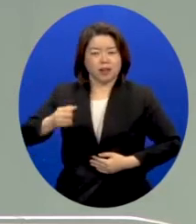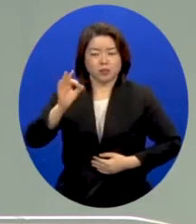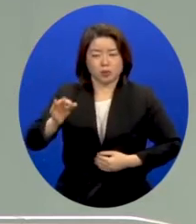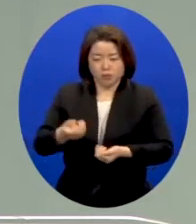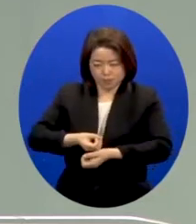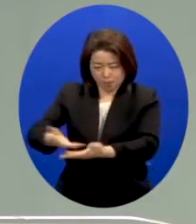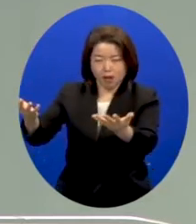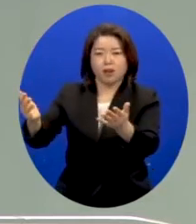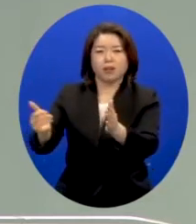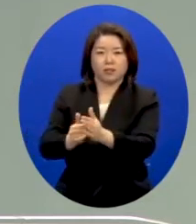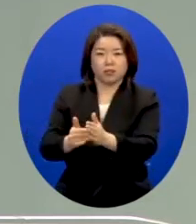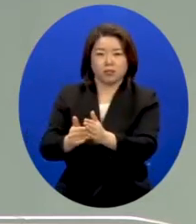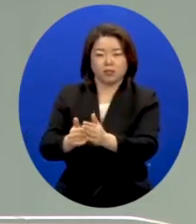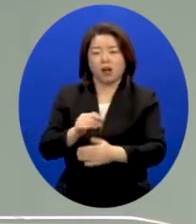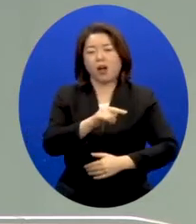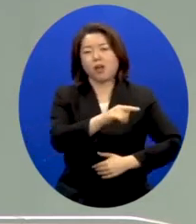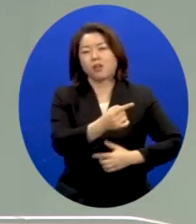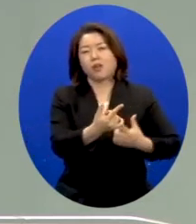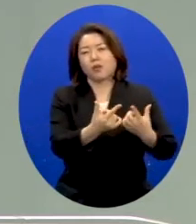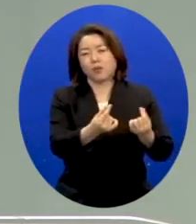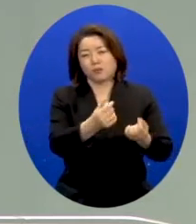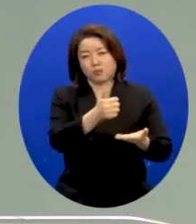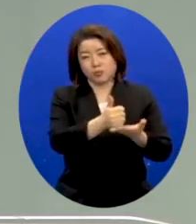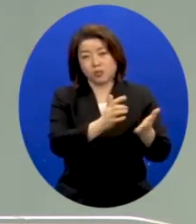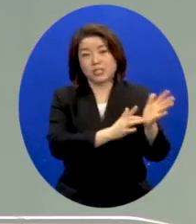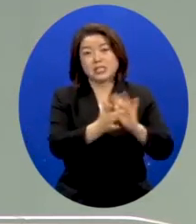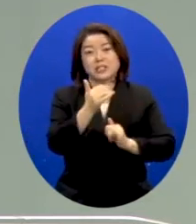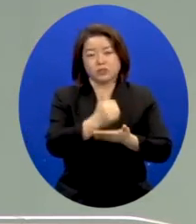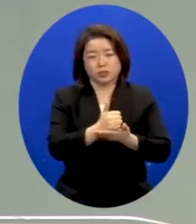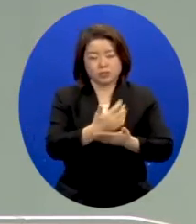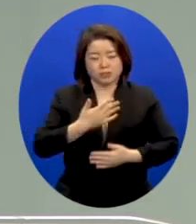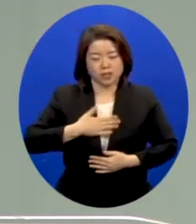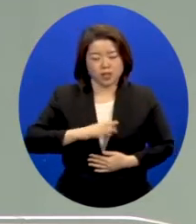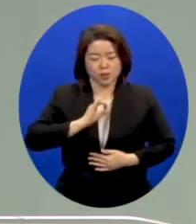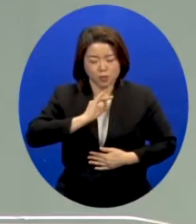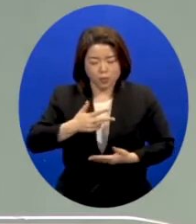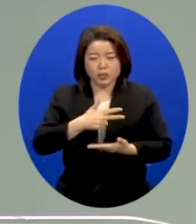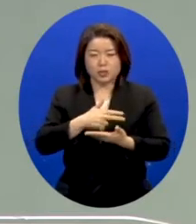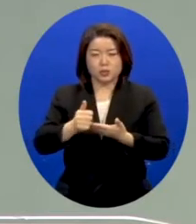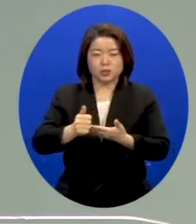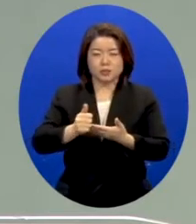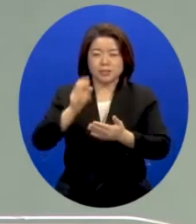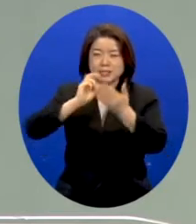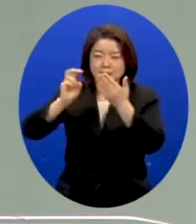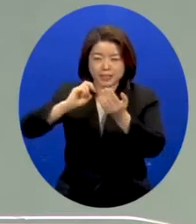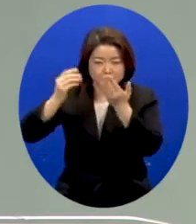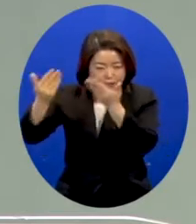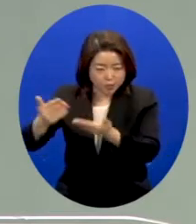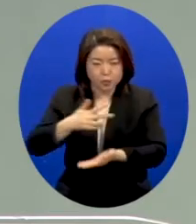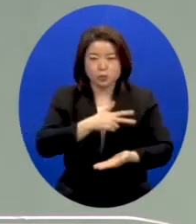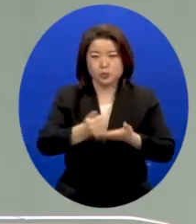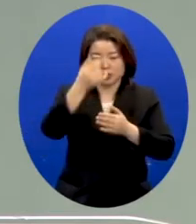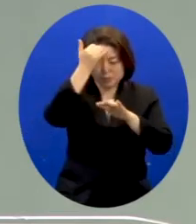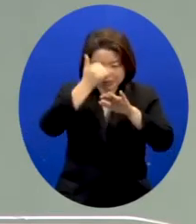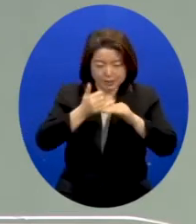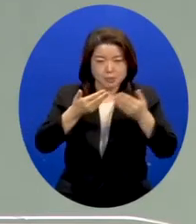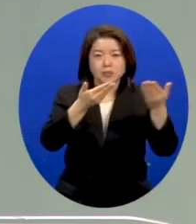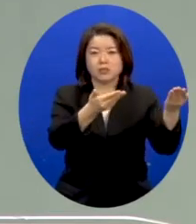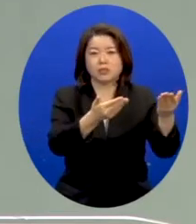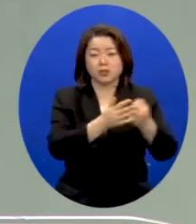예수님이십니다 나는 오직 주님만을 찬양하고 주님만 예배할 것이라 돈은 어떻게